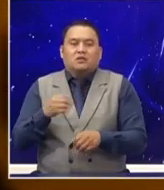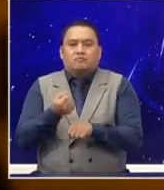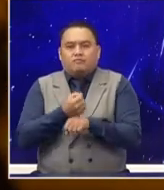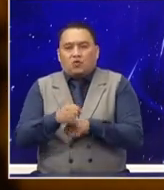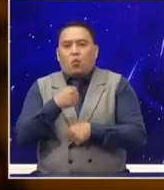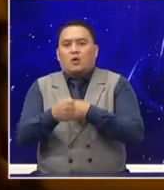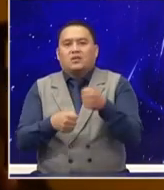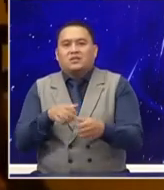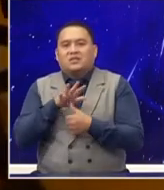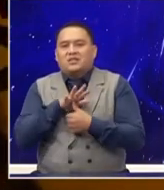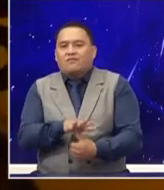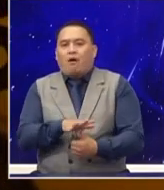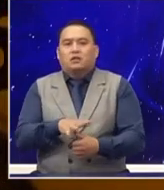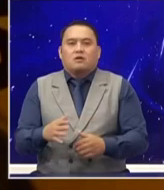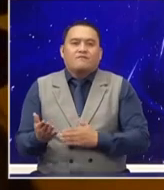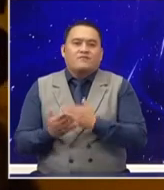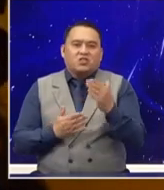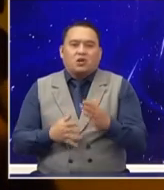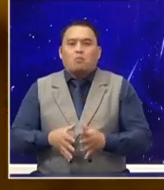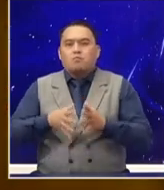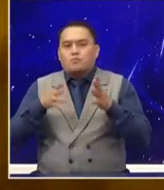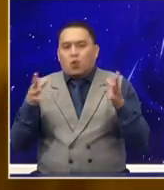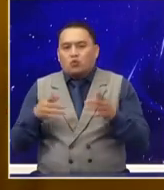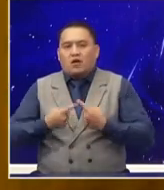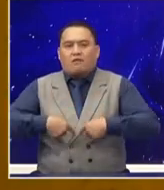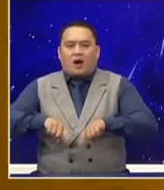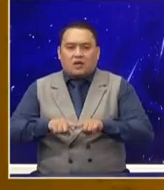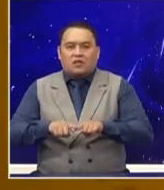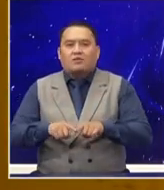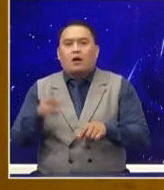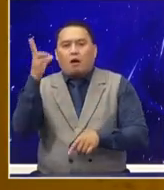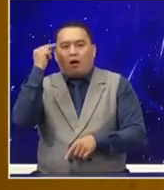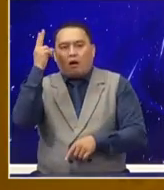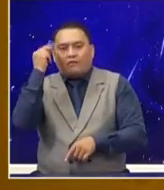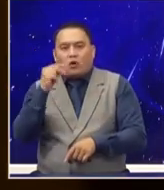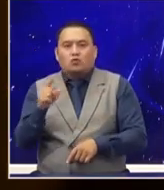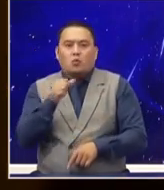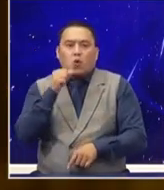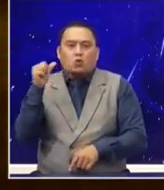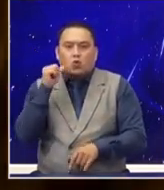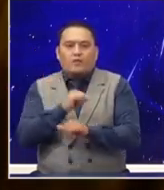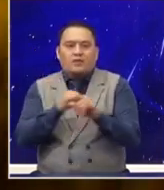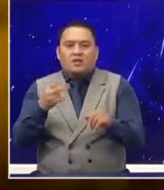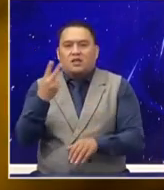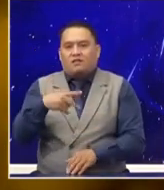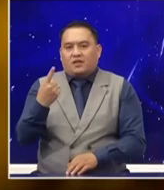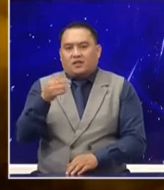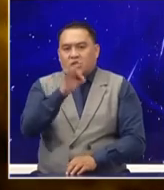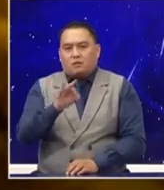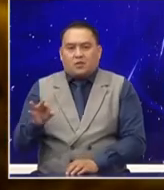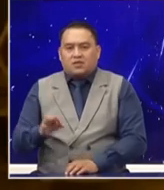и издевательствам, гораздо выше, говорят феминистские организации. Количество фемицидов за прошлый год увеличилось